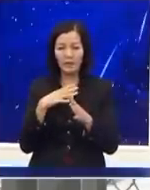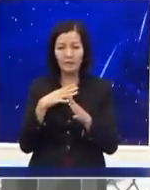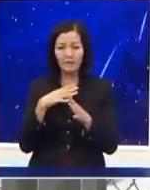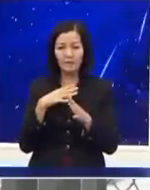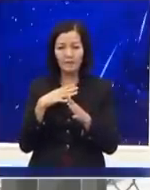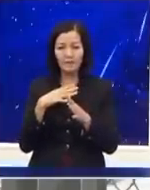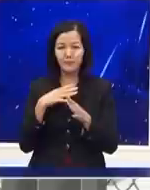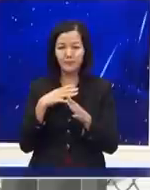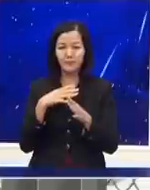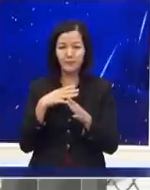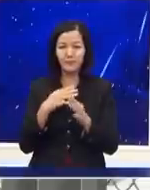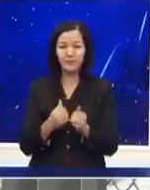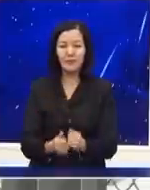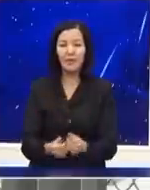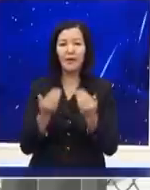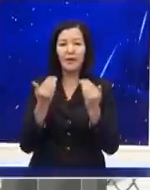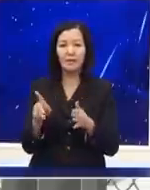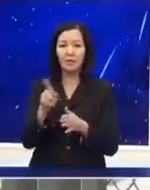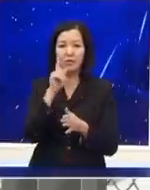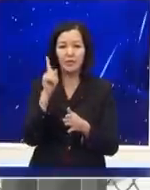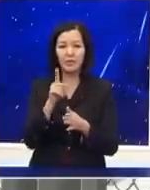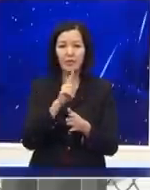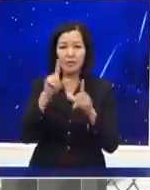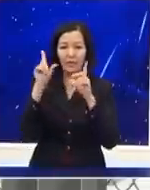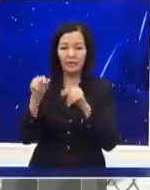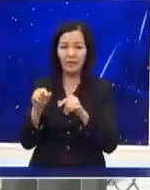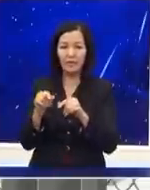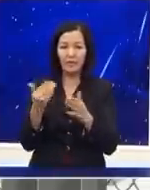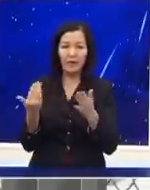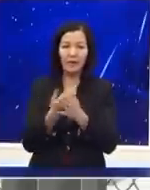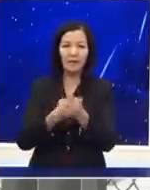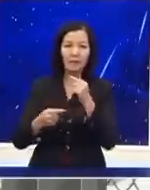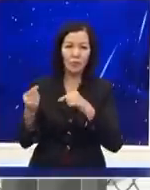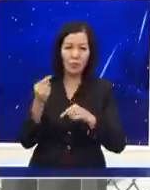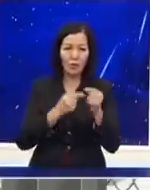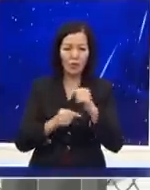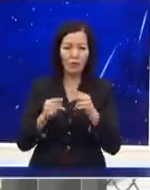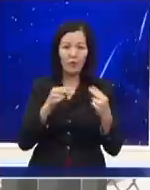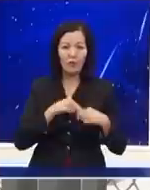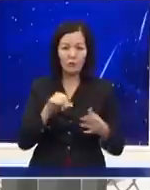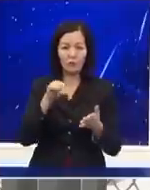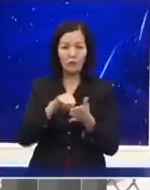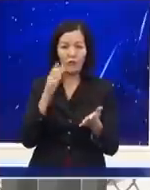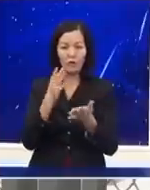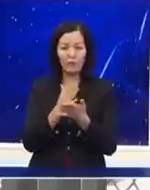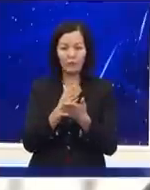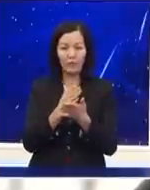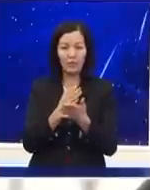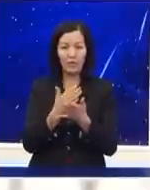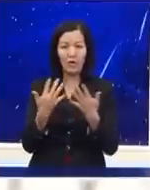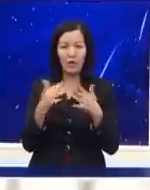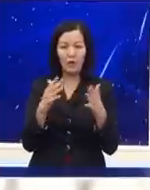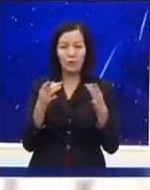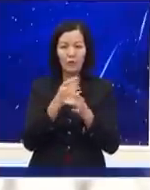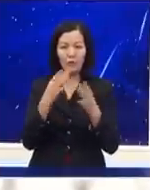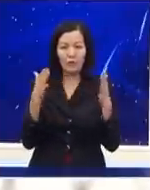асфальттеніп, бұзылып бәрі сөйтіп кеткен. Балалар көшіп, жұмыс таппай қаңғып кеткен. Қазір балаларымызға да жұмыс бар, ауылымызда да мынандай мәдениет